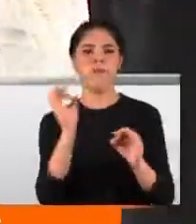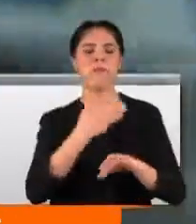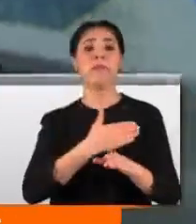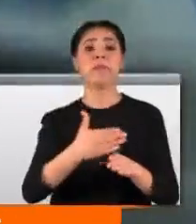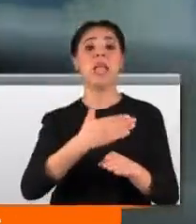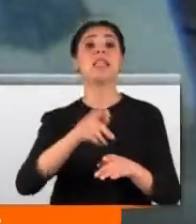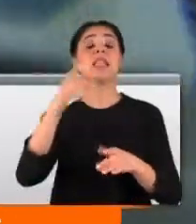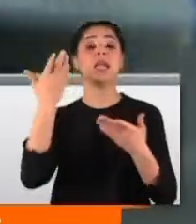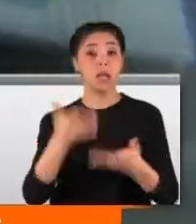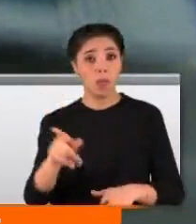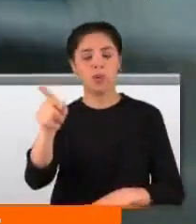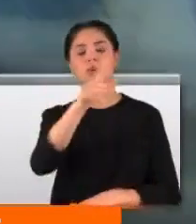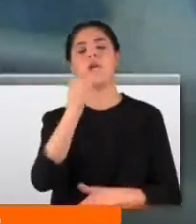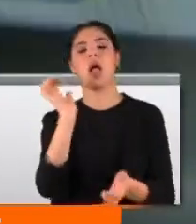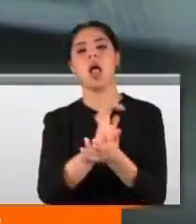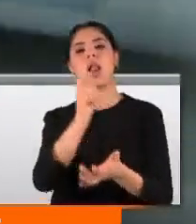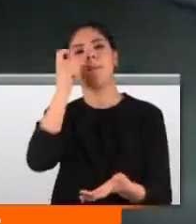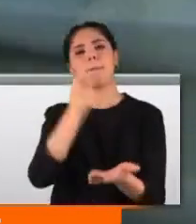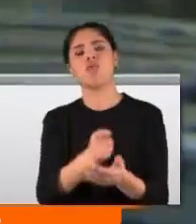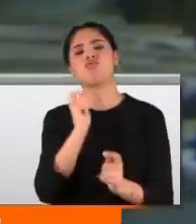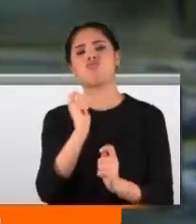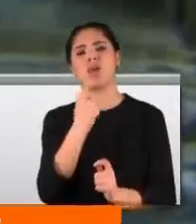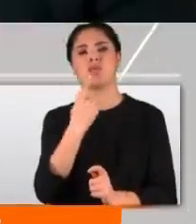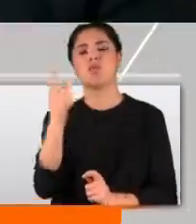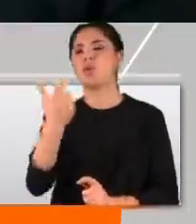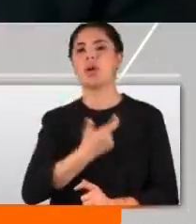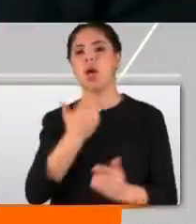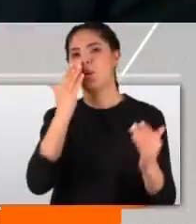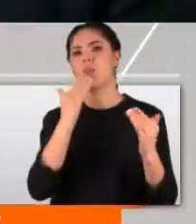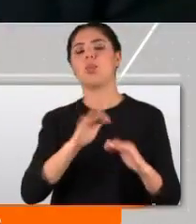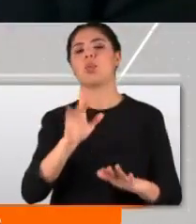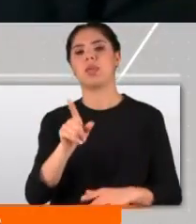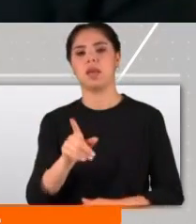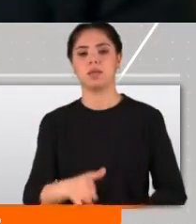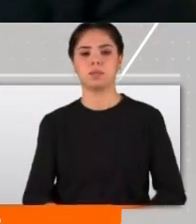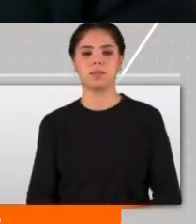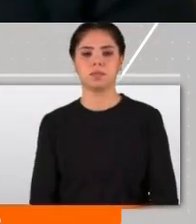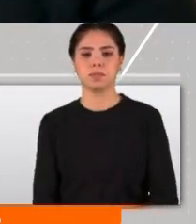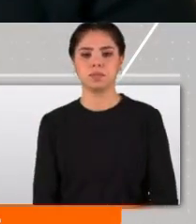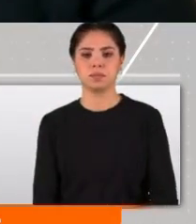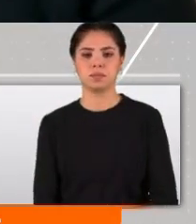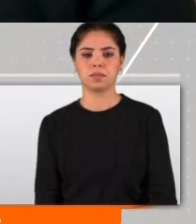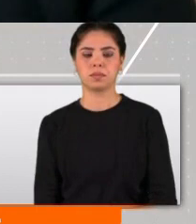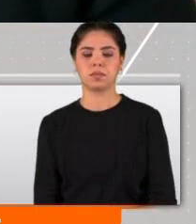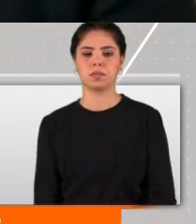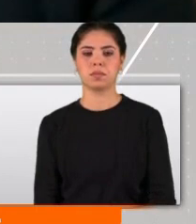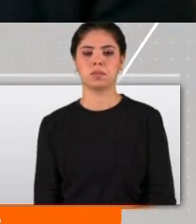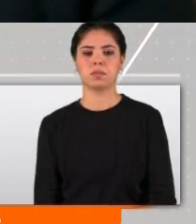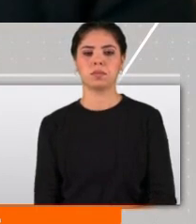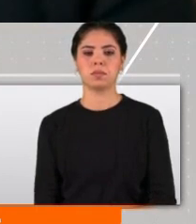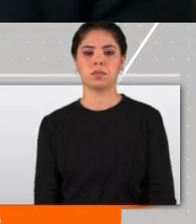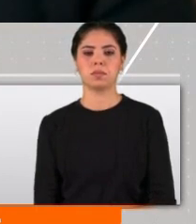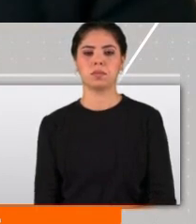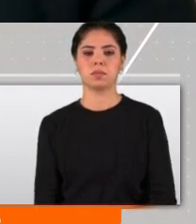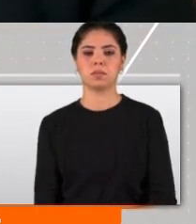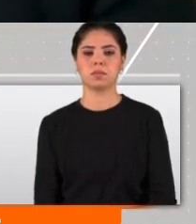yanaşılmazsa aileleri peşin ödemeye zorluyor. Ne var ki bu da yasal değil. Özel okullar yıllık öğrenci ücretlerini en az 5 eşit taksitte